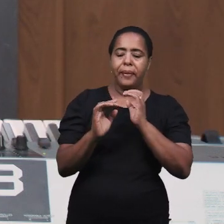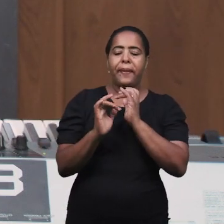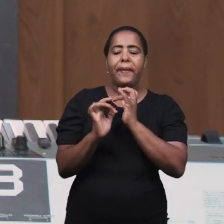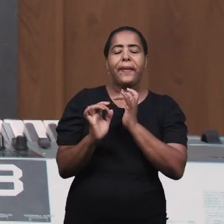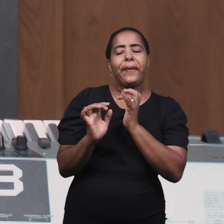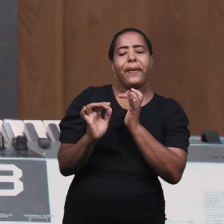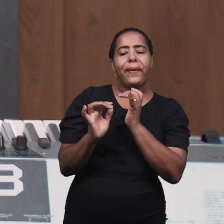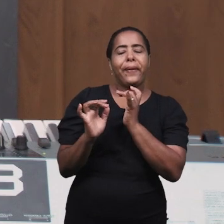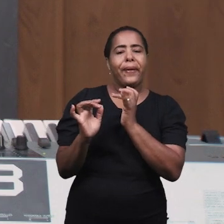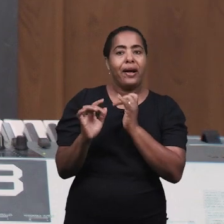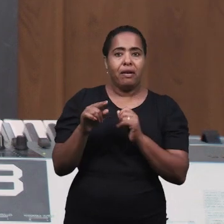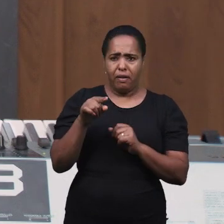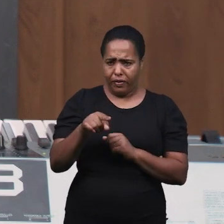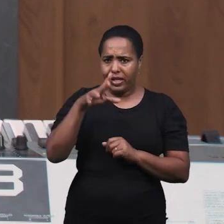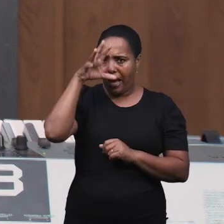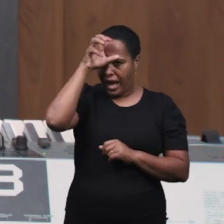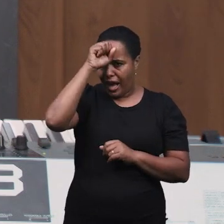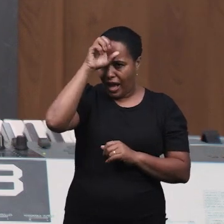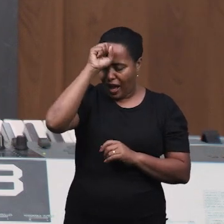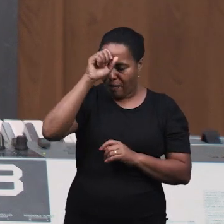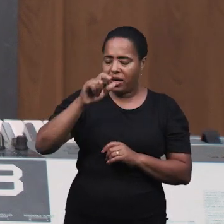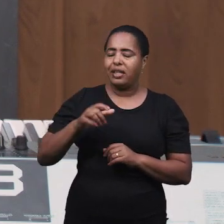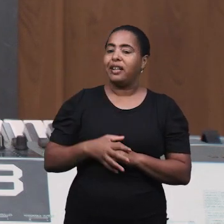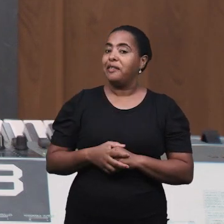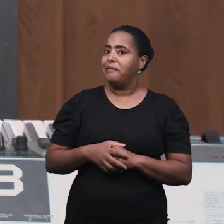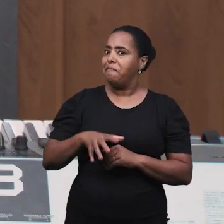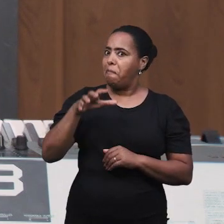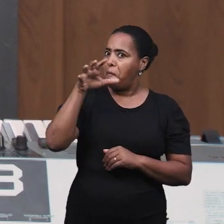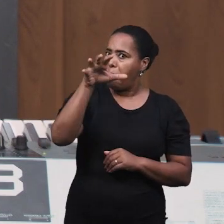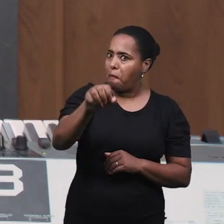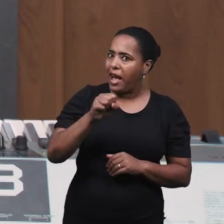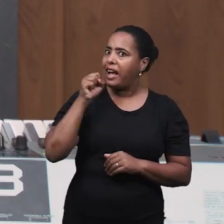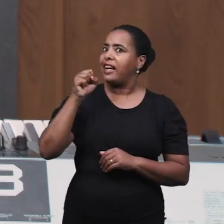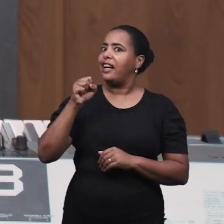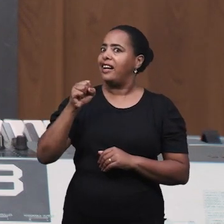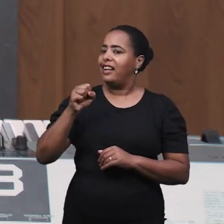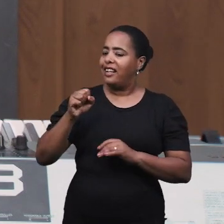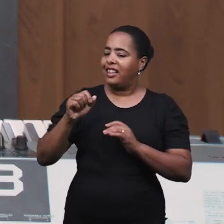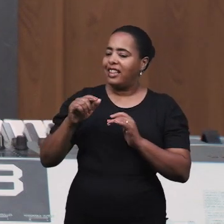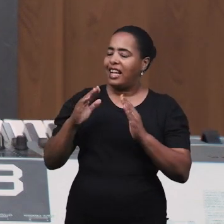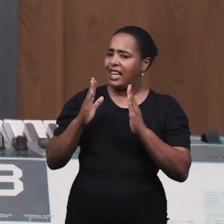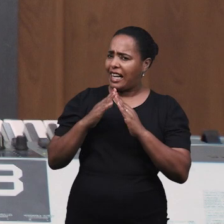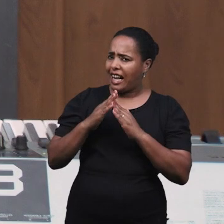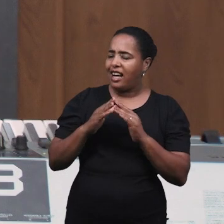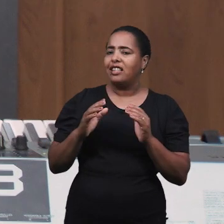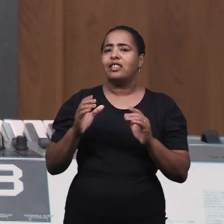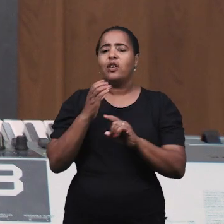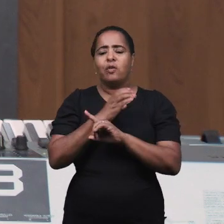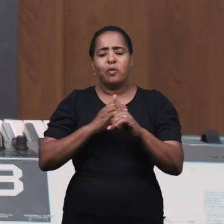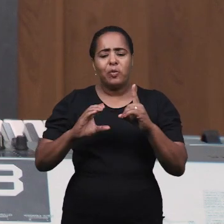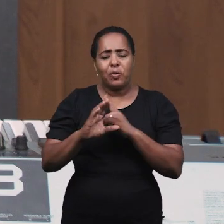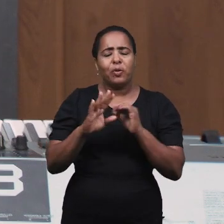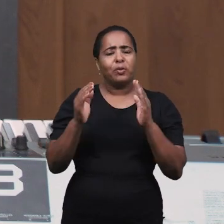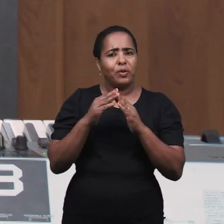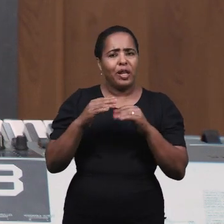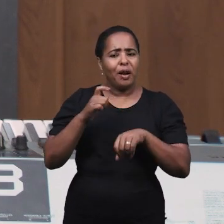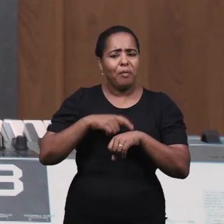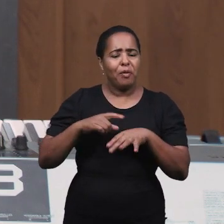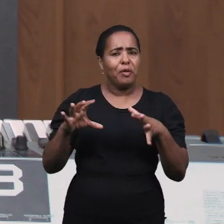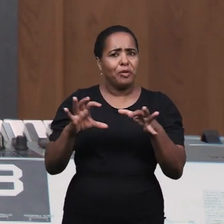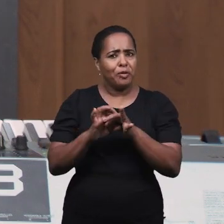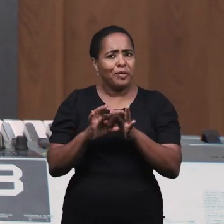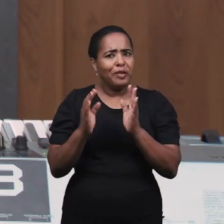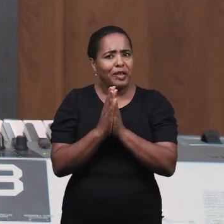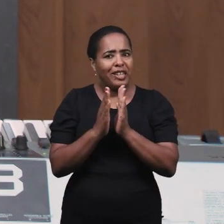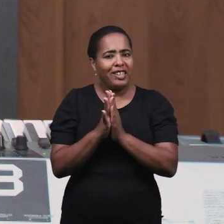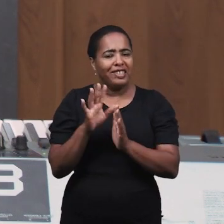douce. Ainsi, et que vous allez apprendre à jouer cette louange complètement. Prenez votre flûte, jouez chez vous dans